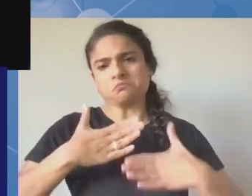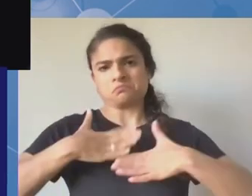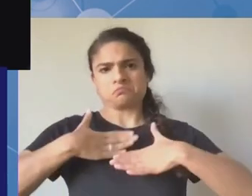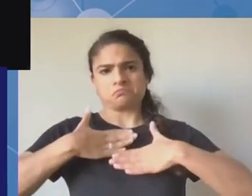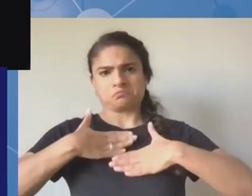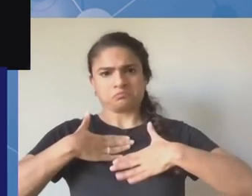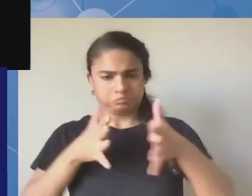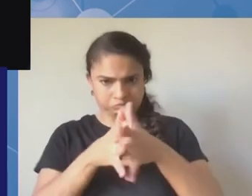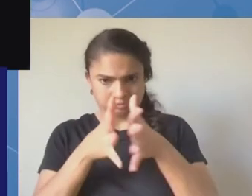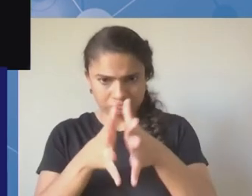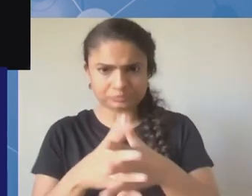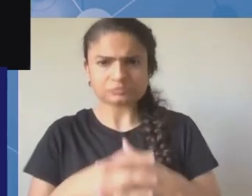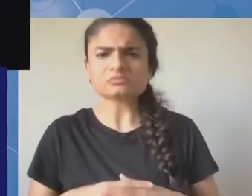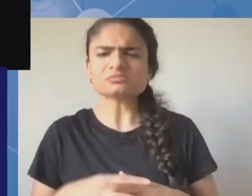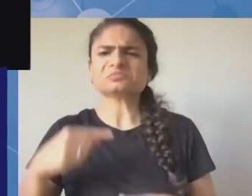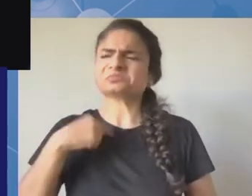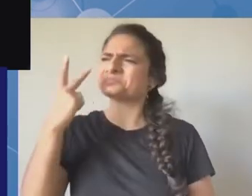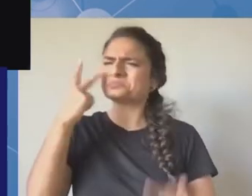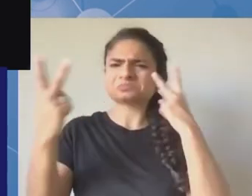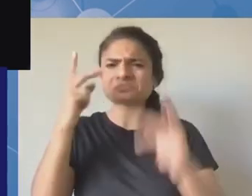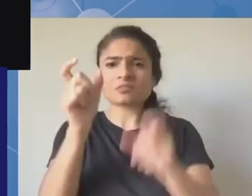وعرفاني وإيجابي لمن